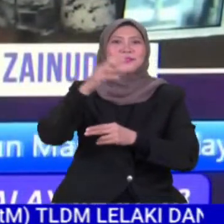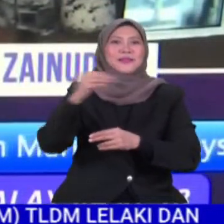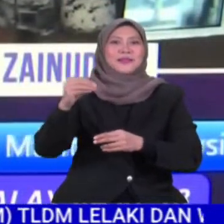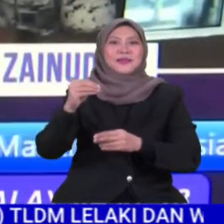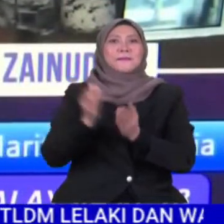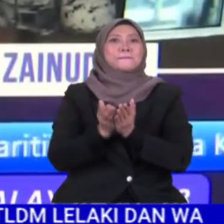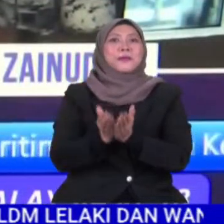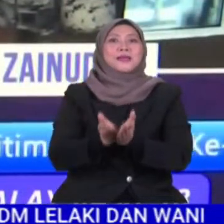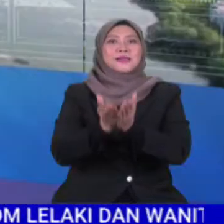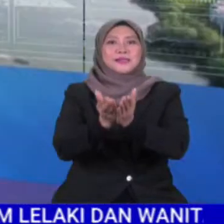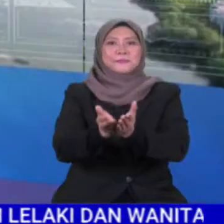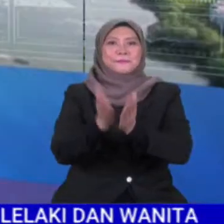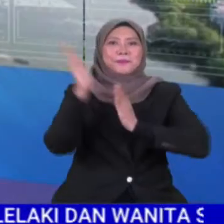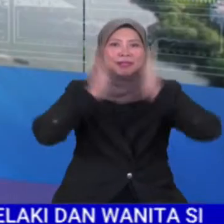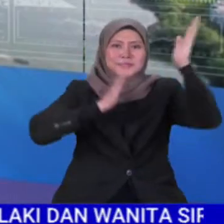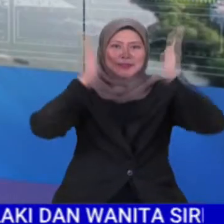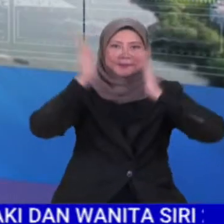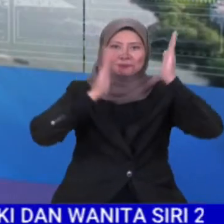Maritim Malaysia.